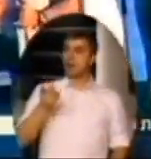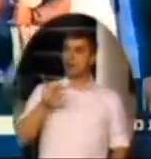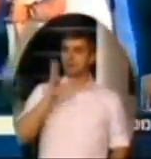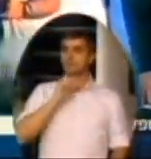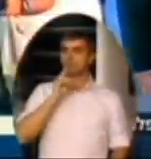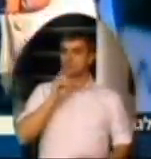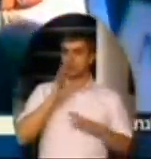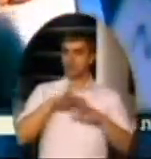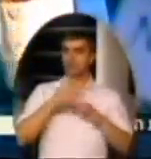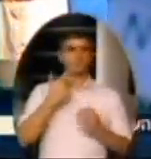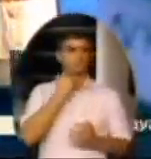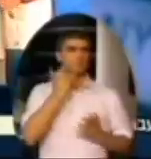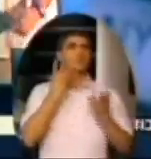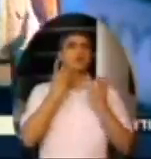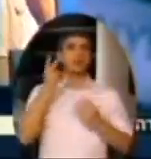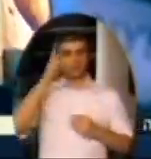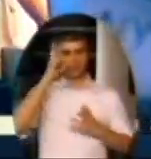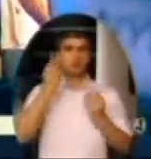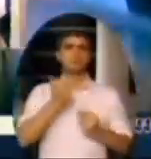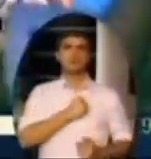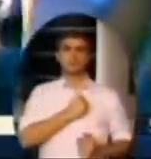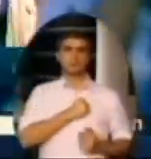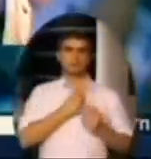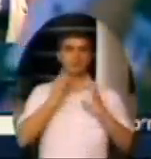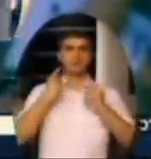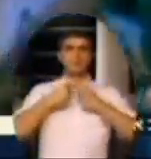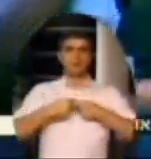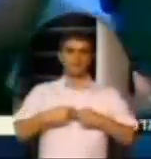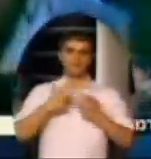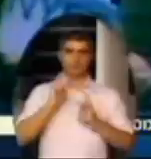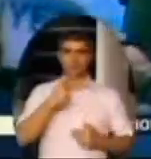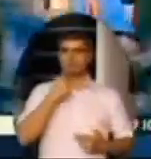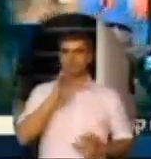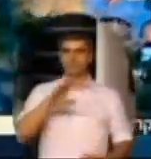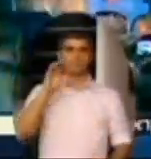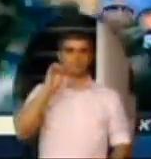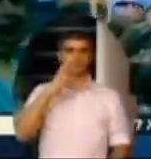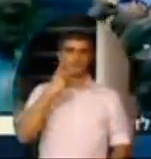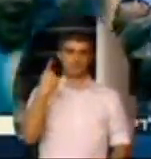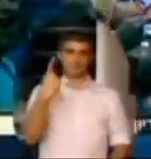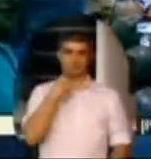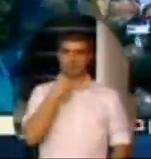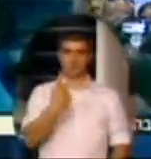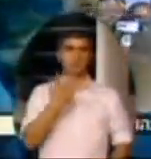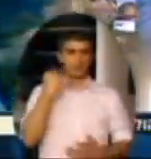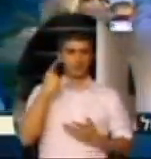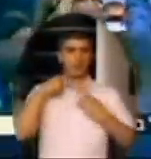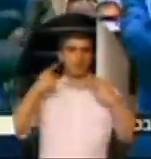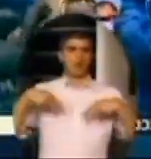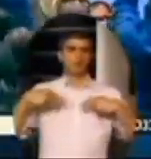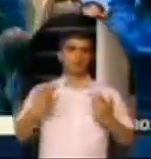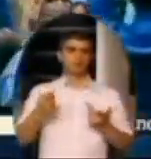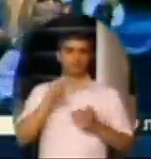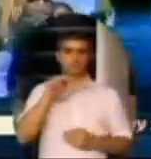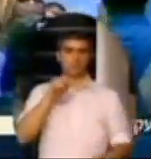על על א כי יש הרבה דתיים בליכוד הרבה מאוד החבר גם יכול להעיד גלין שהייתה להם חששות